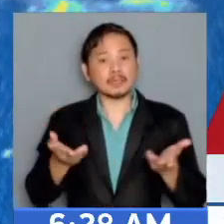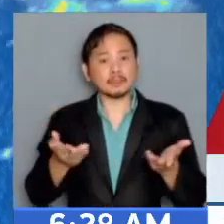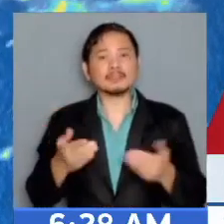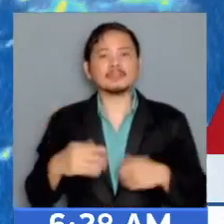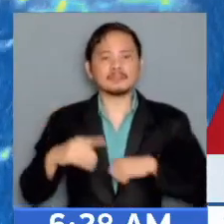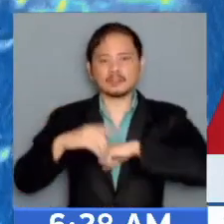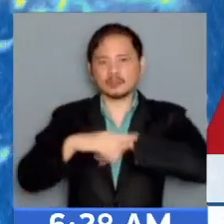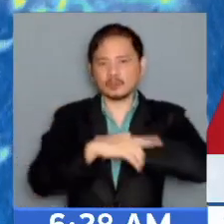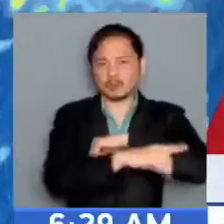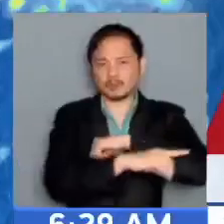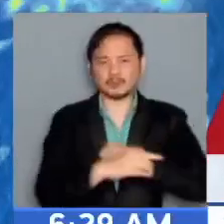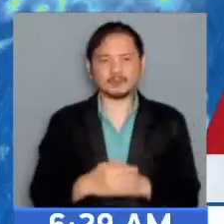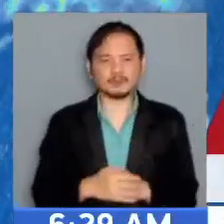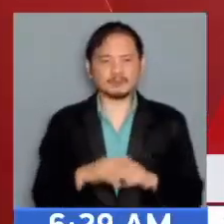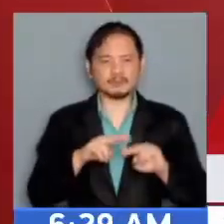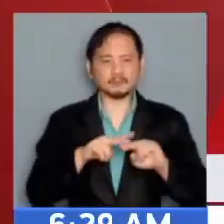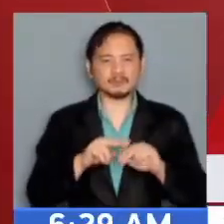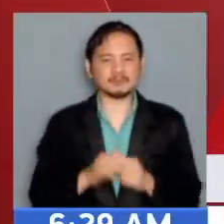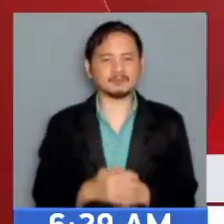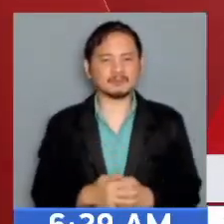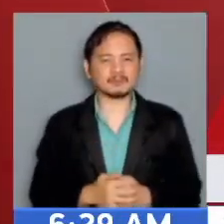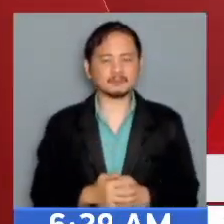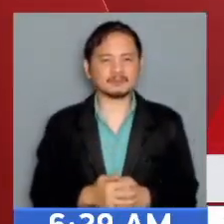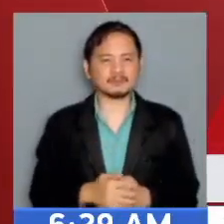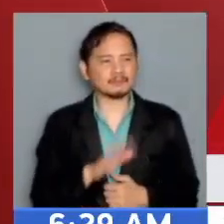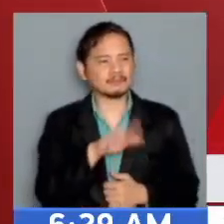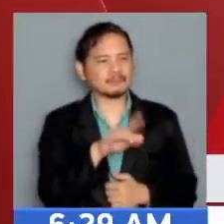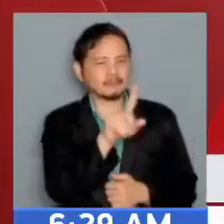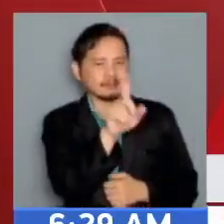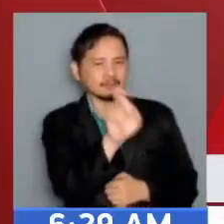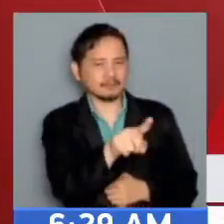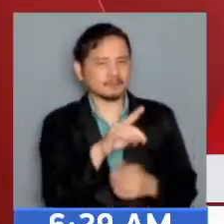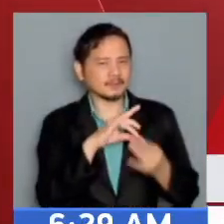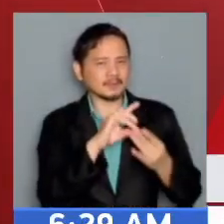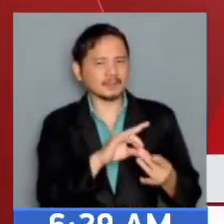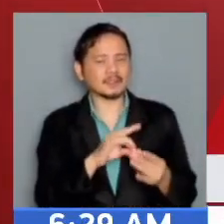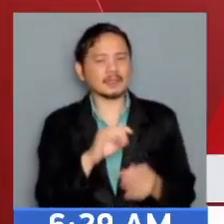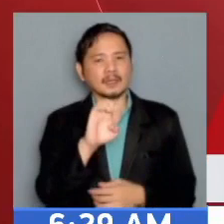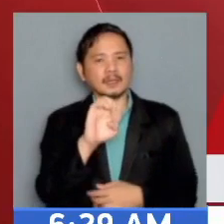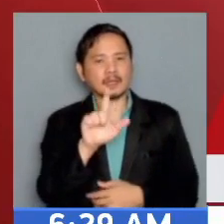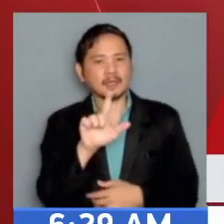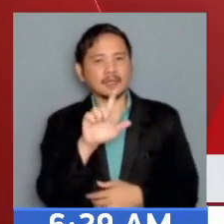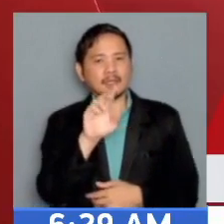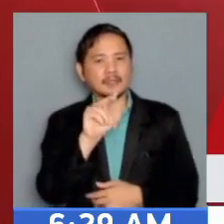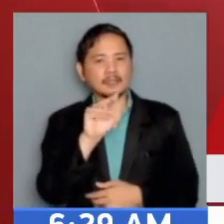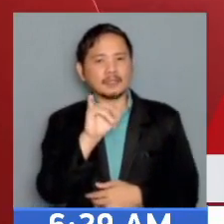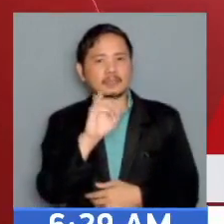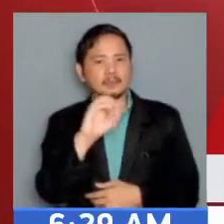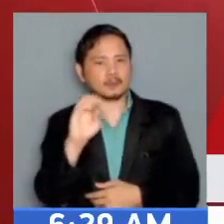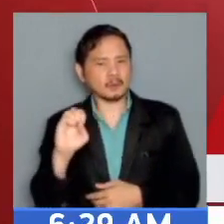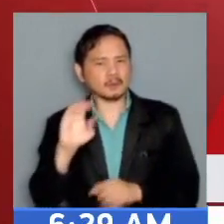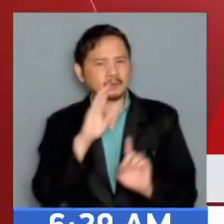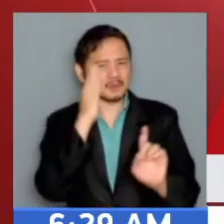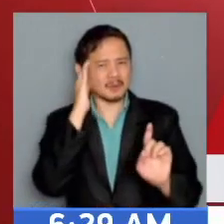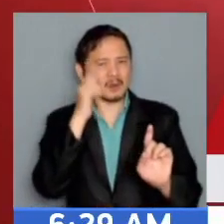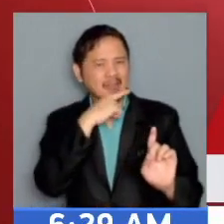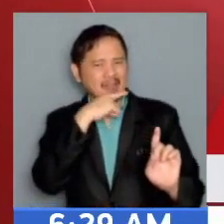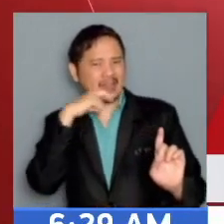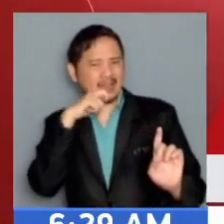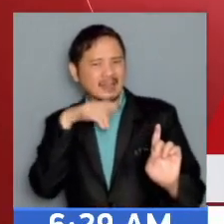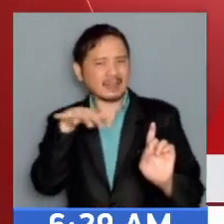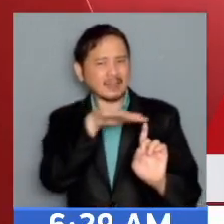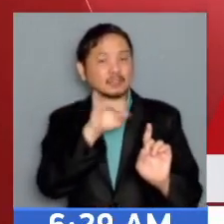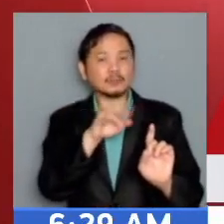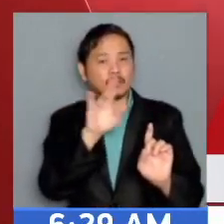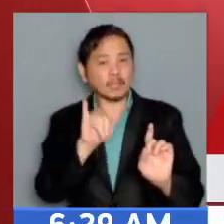Pangasinan. Mm-hmm. Patrick, makikibalita na rin kami no, tungkol dun sa El Nino kasi ang sinasabi dati sa July pero meron na rin impormasyon na